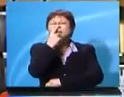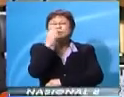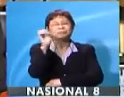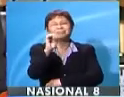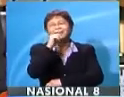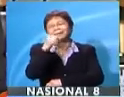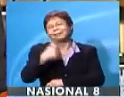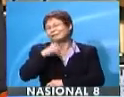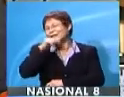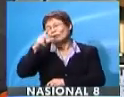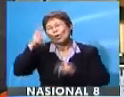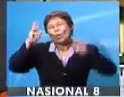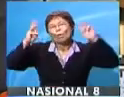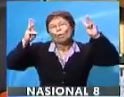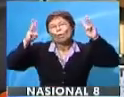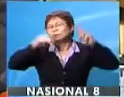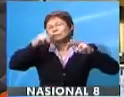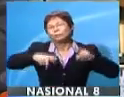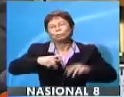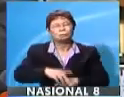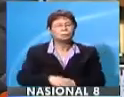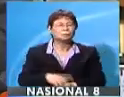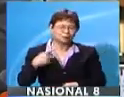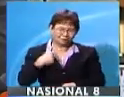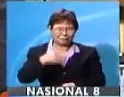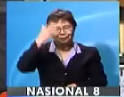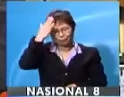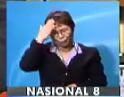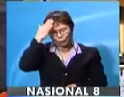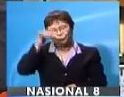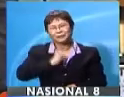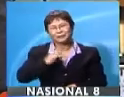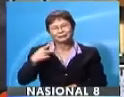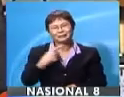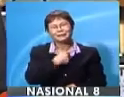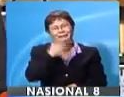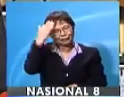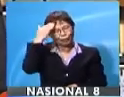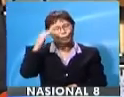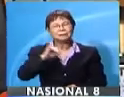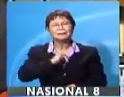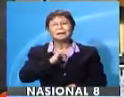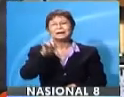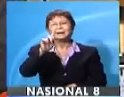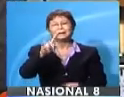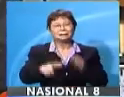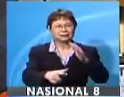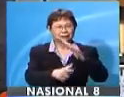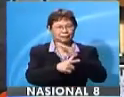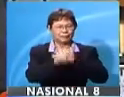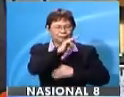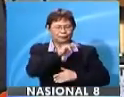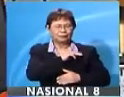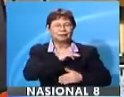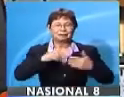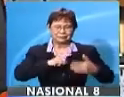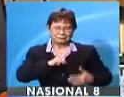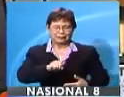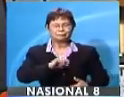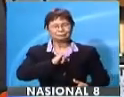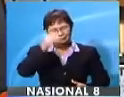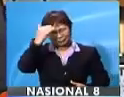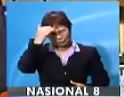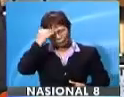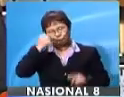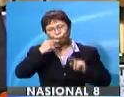Islam ni, jangan bimbang ya. Memang kita pun fahamlah. Saya pun Timbalan Menteri Agama Islam juga, saya tahu. Jadi ini